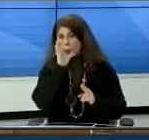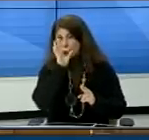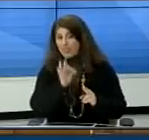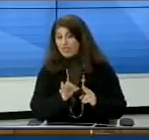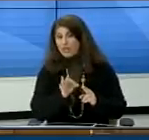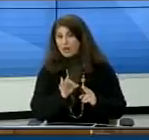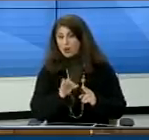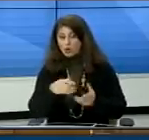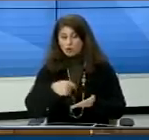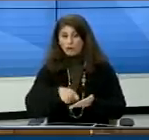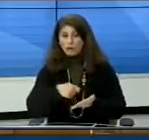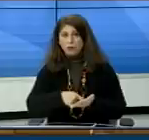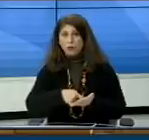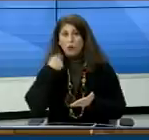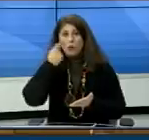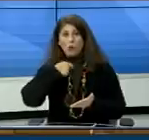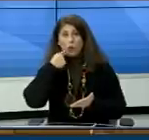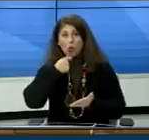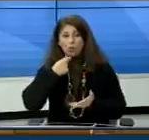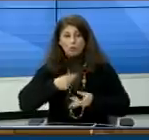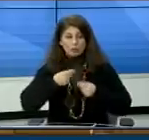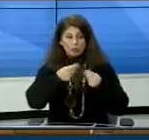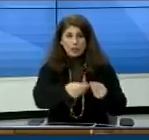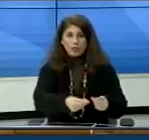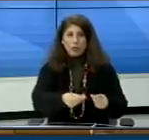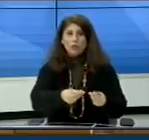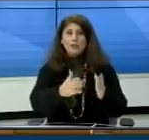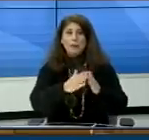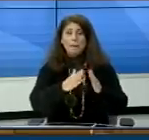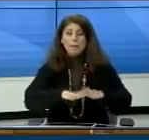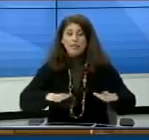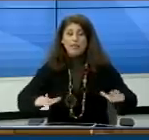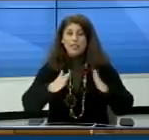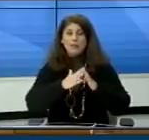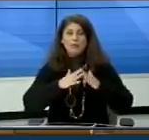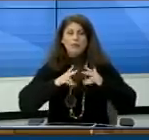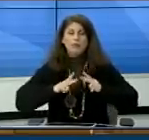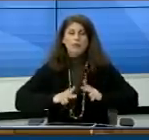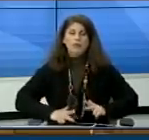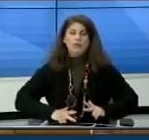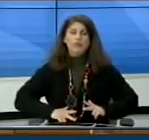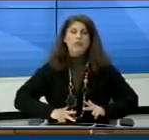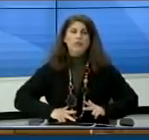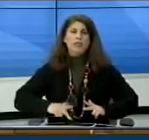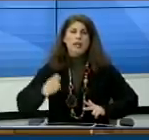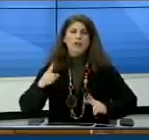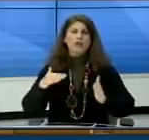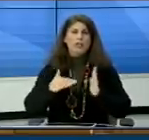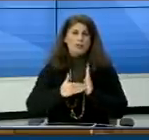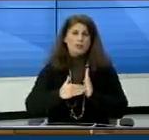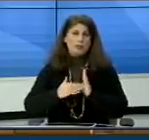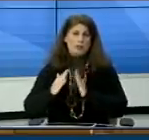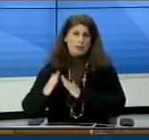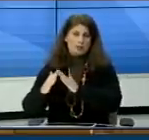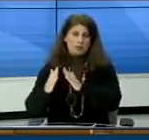Ο μηδενικός φόρος των γονικών παροχών έχει ανακουφίσει εκατοντάδες χιλιάδες νοικοκυριά.